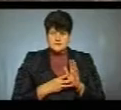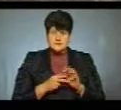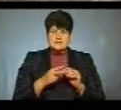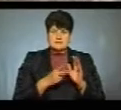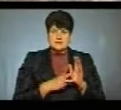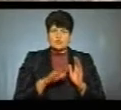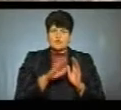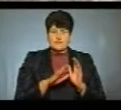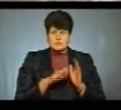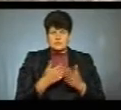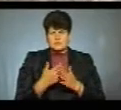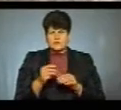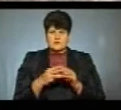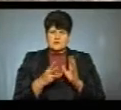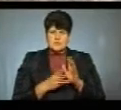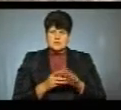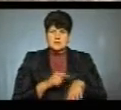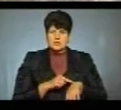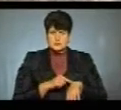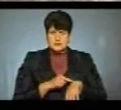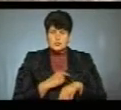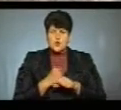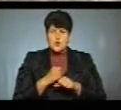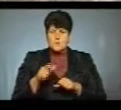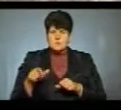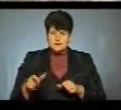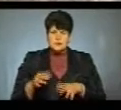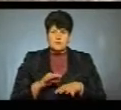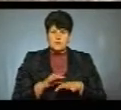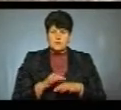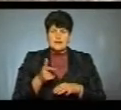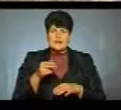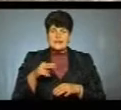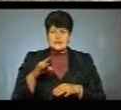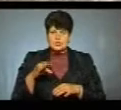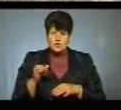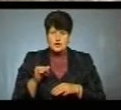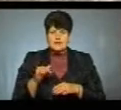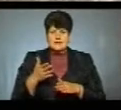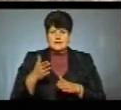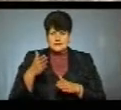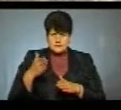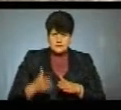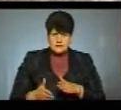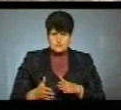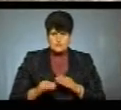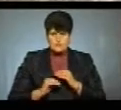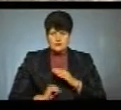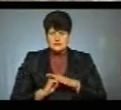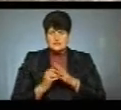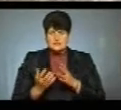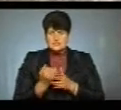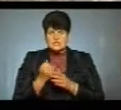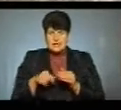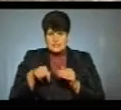17 вересня, близько 18 години, робітники, які проводять гідроізоляцію фундаменту, знайшли на глибині